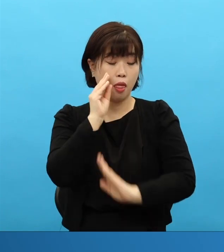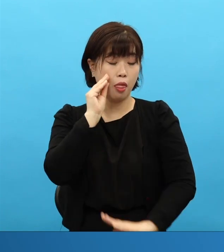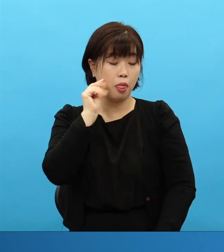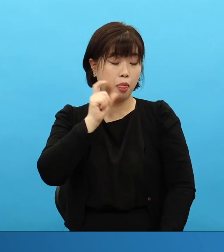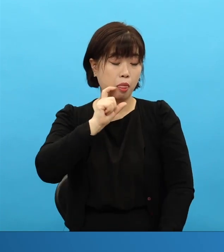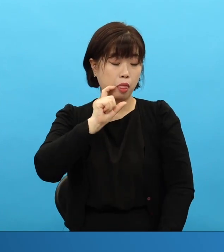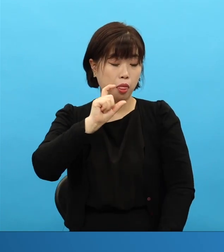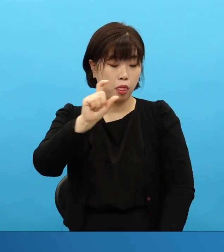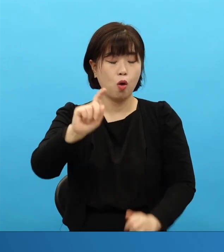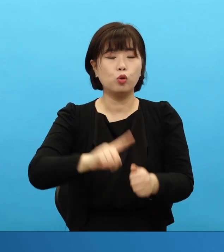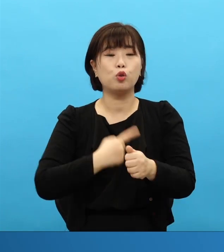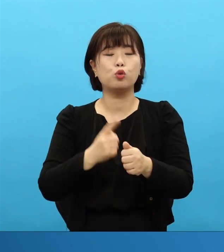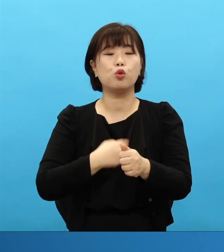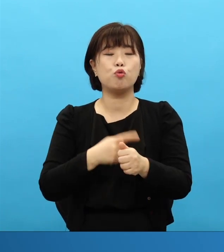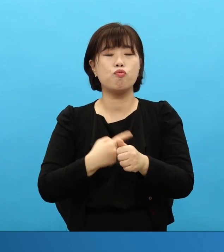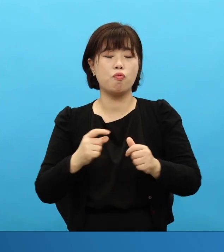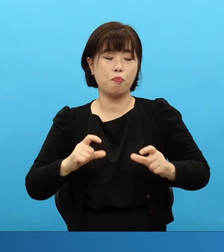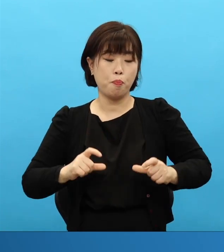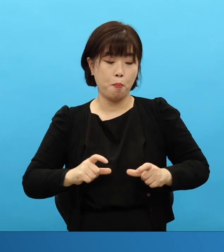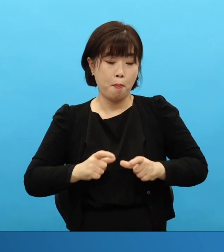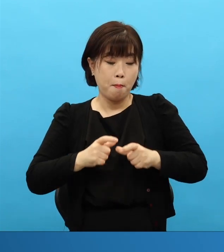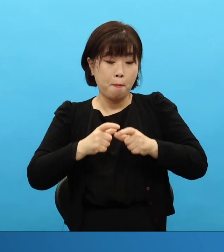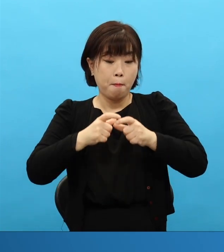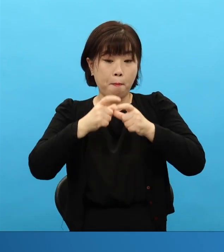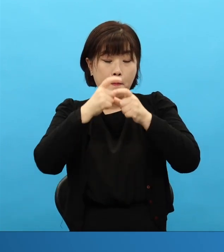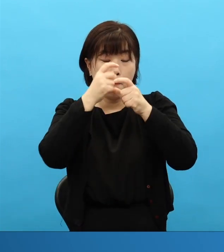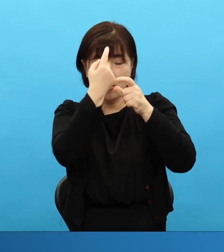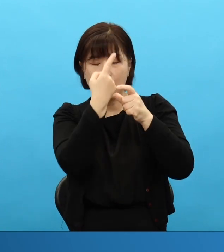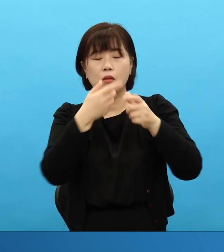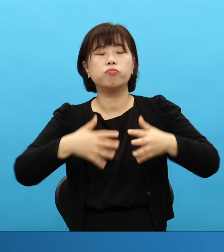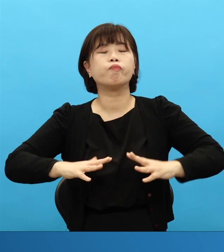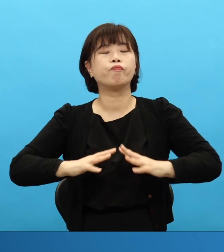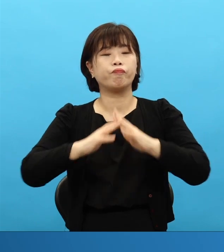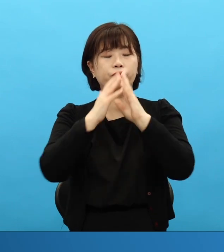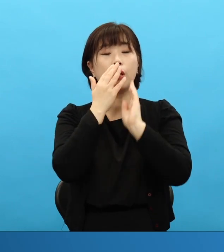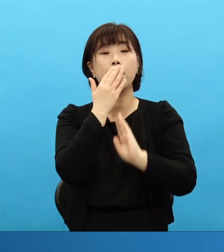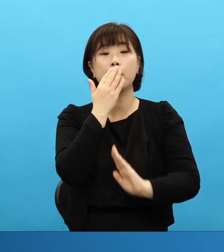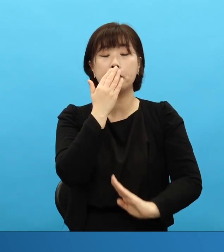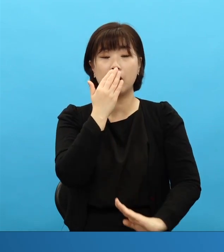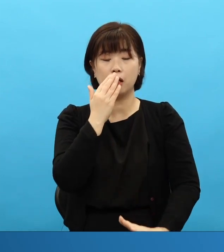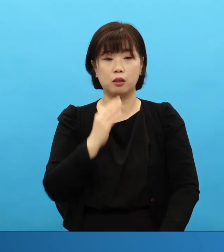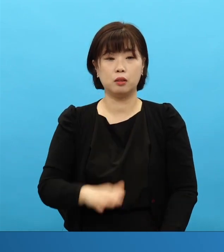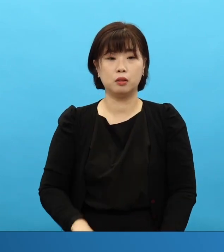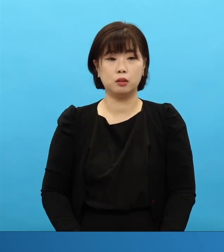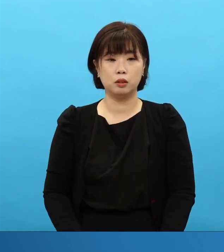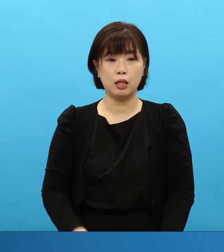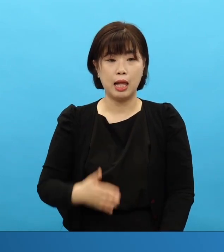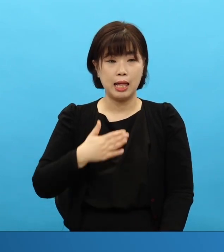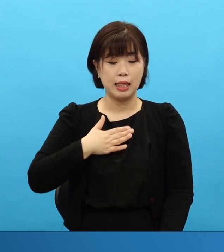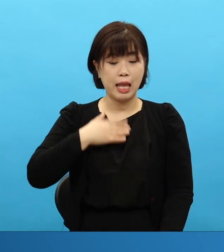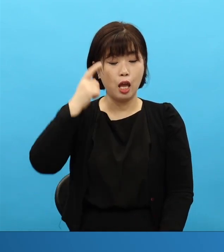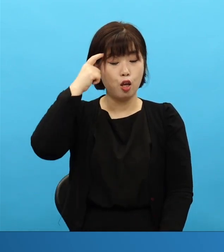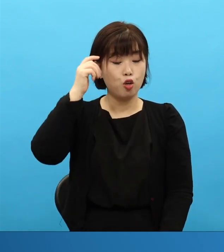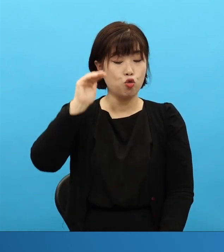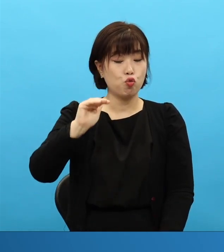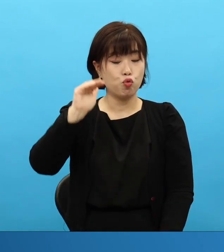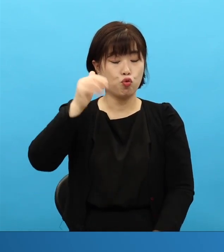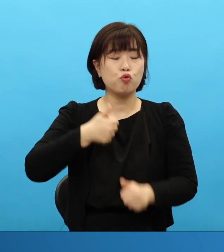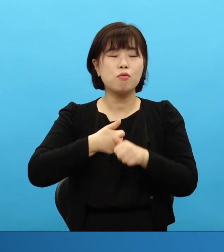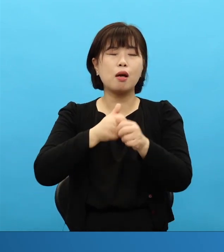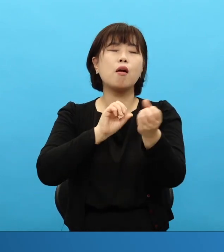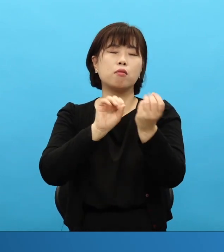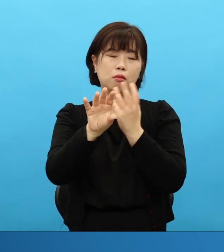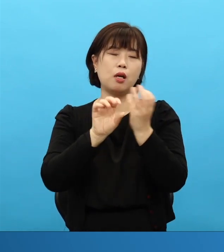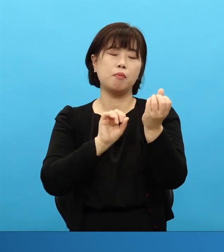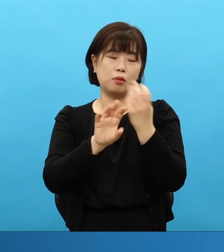will become an immense absolute partisan. 결국은 여러분 수준대로 응답받기 때문에 내 속에 이 망대를 수준으로 세워야 돼요. Ultimately, you receive answers